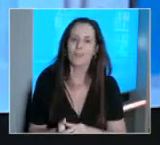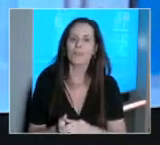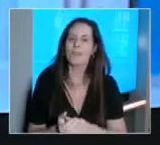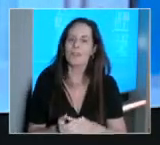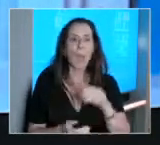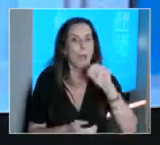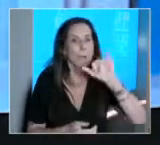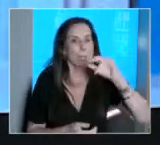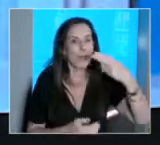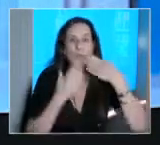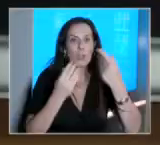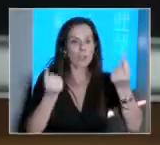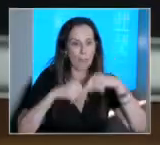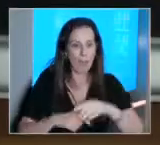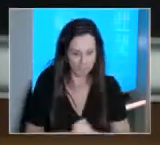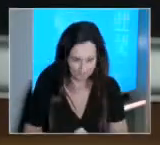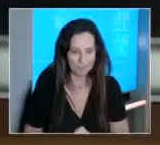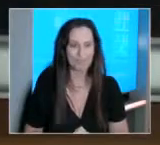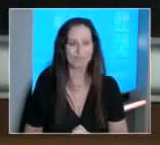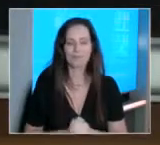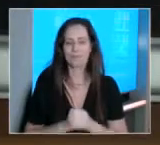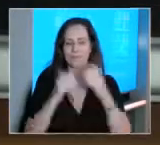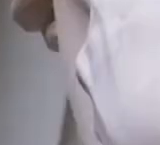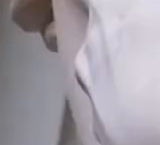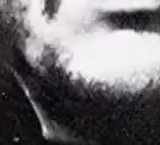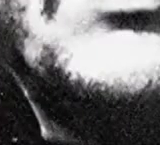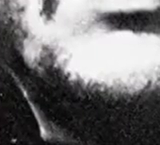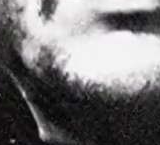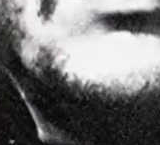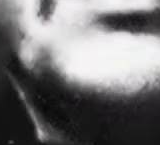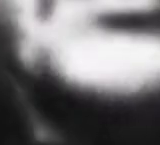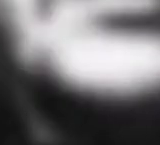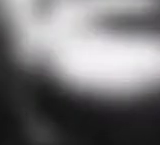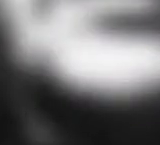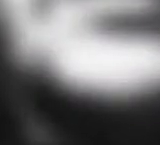מאיה קוסובר, תודה רבה שהיית איתנו. תודה רבה לך, שרי.